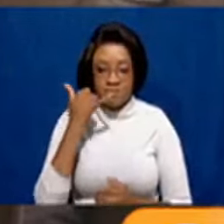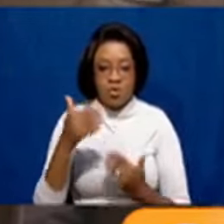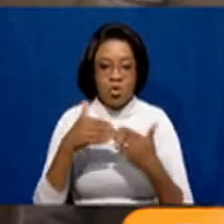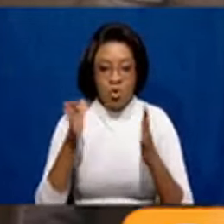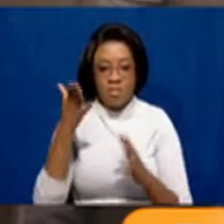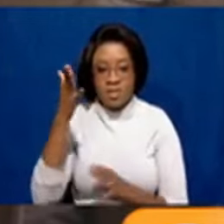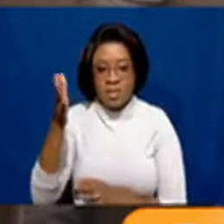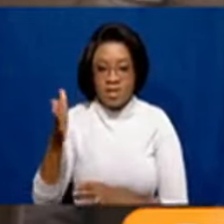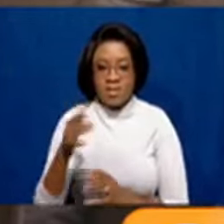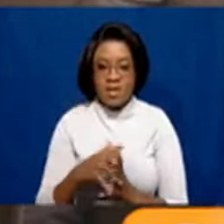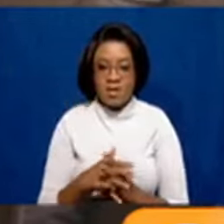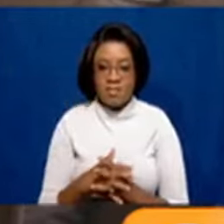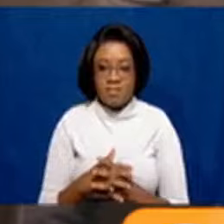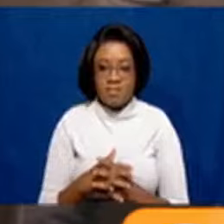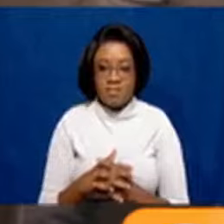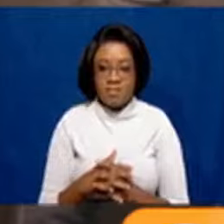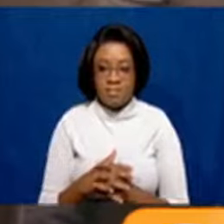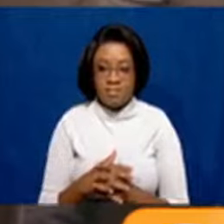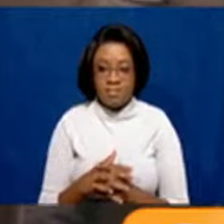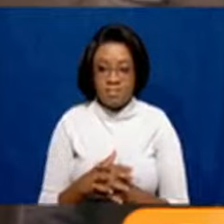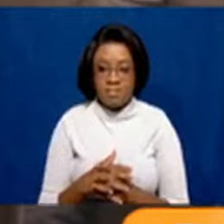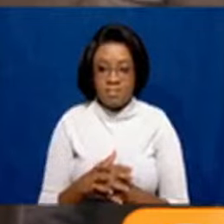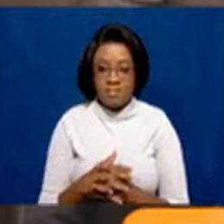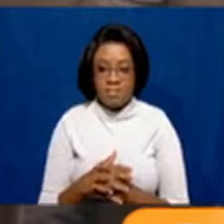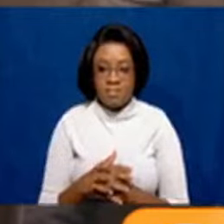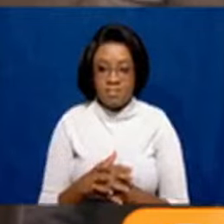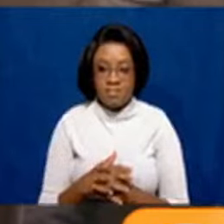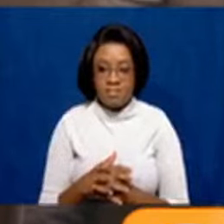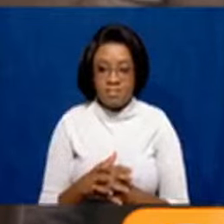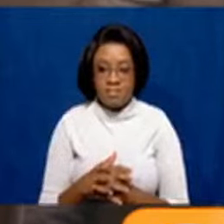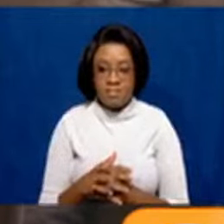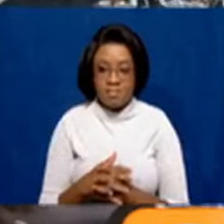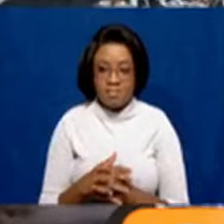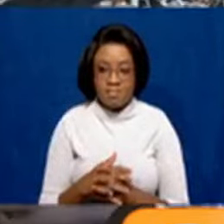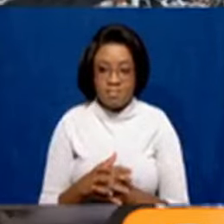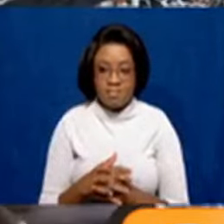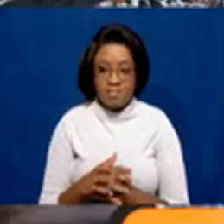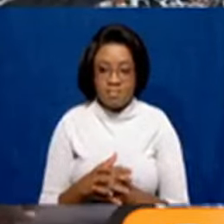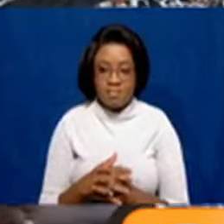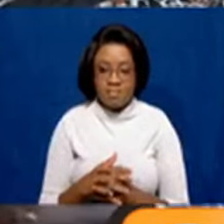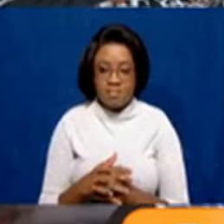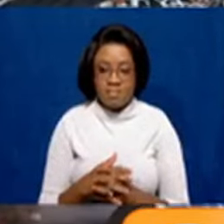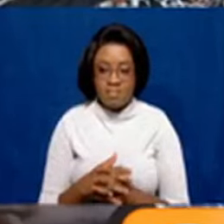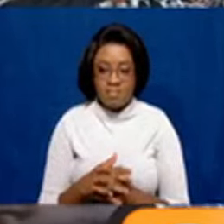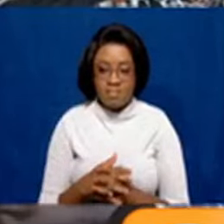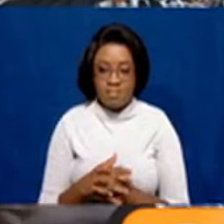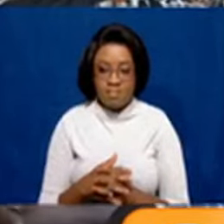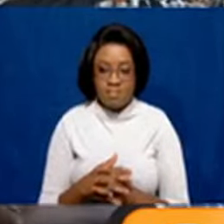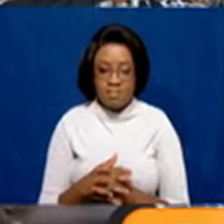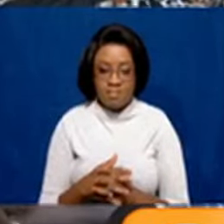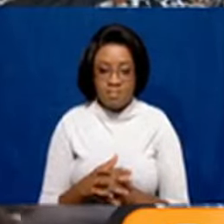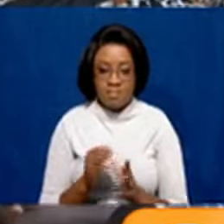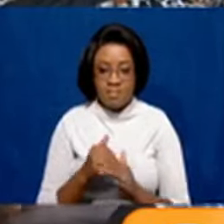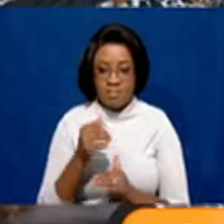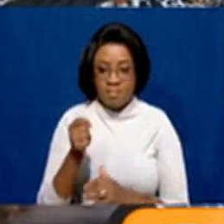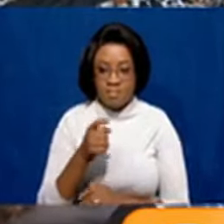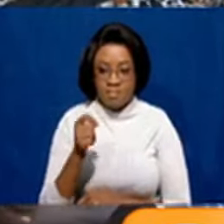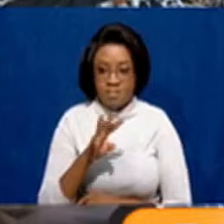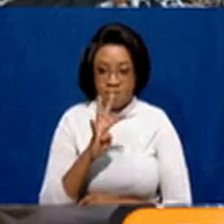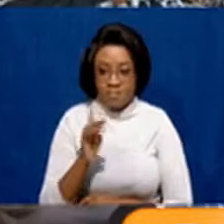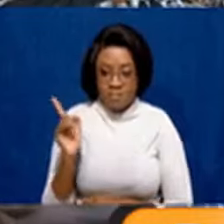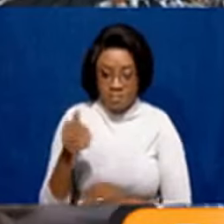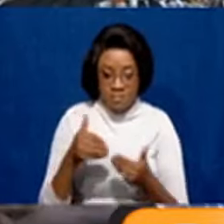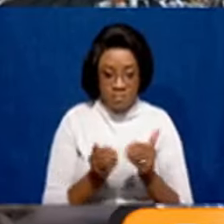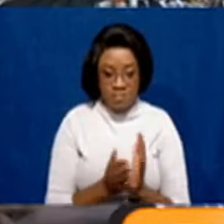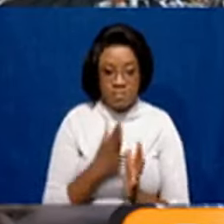polisi huko wali crash. That's why password yake yenyewe haitaki kuingia. Miezi minne baada ya marehemu kufariki, familia hii